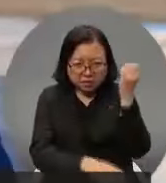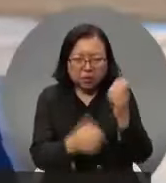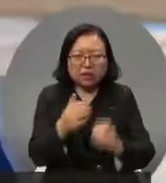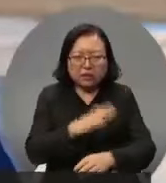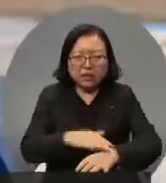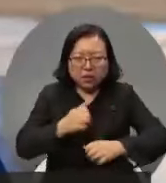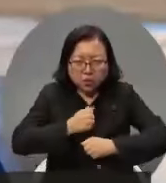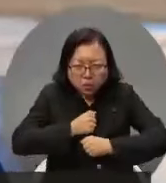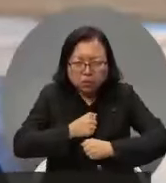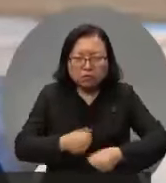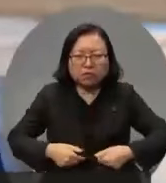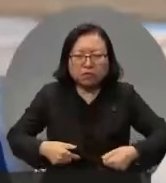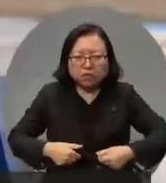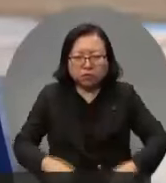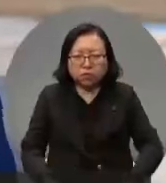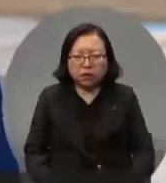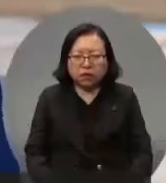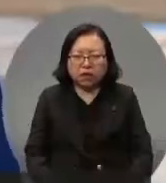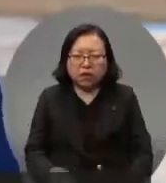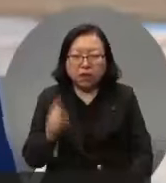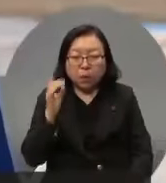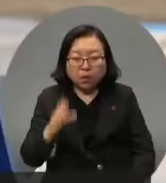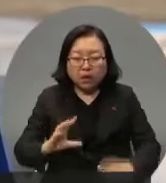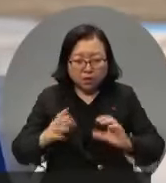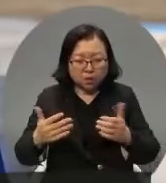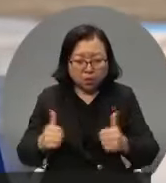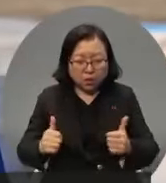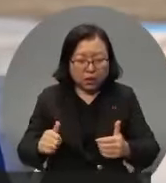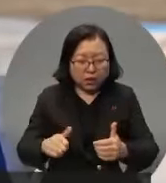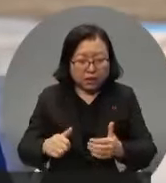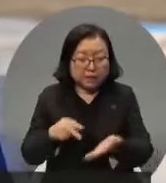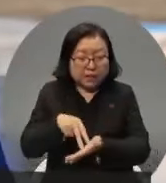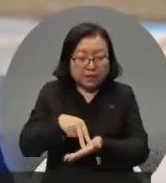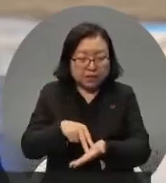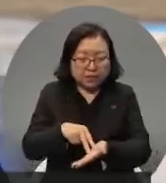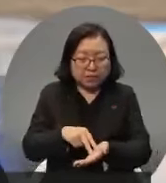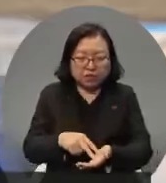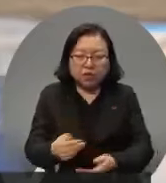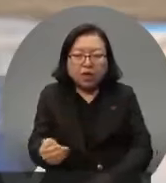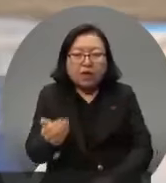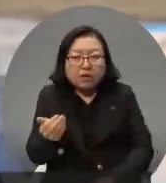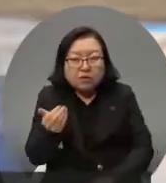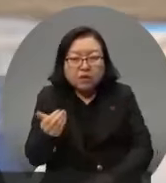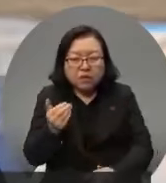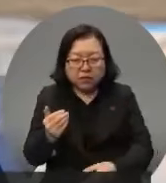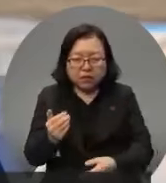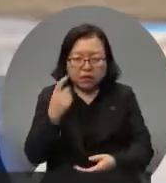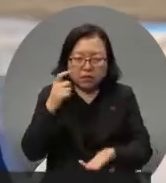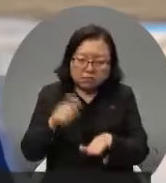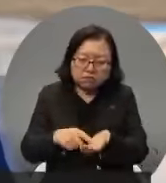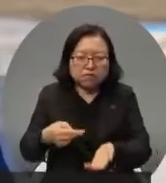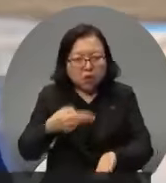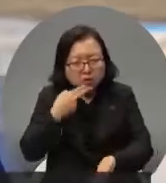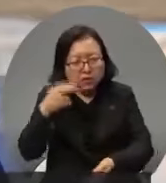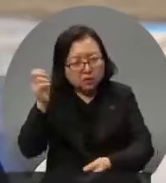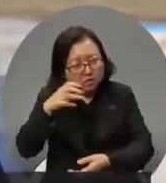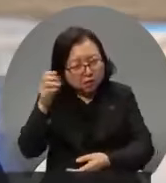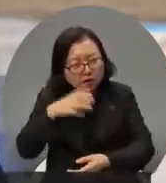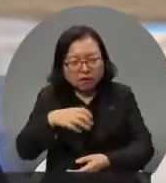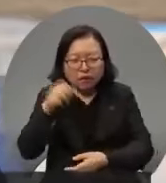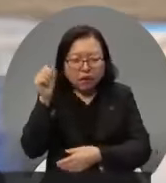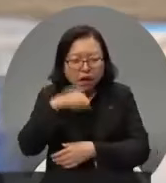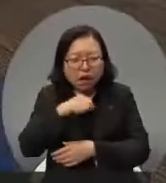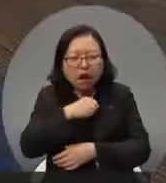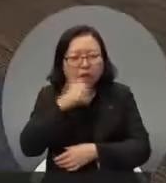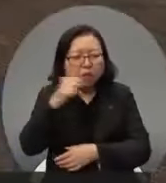지금 의회에서도 그 뭐 충분한 사전 절차에 대한 그 확인 없이는 뭐 예산을 통과해 줄 수가 없는